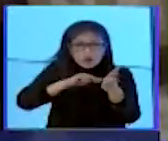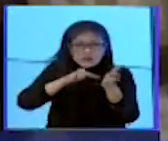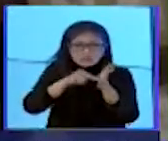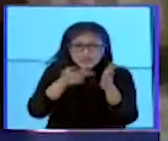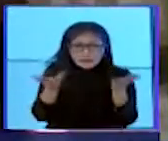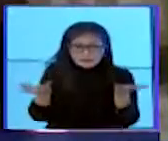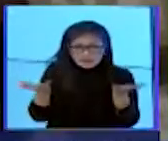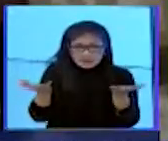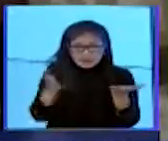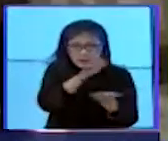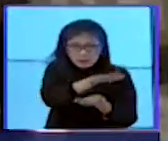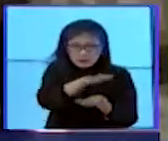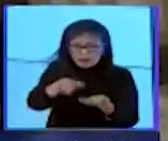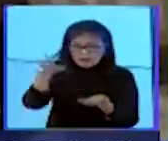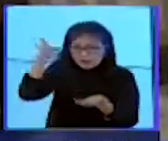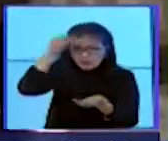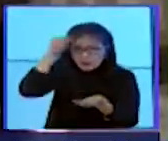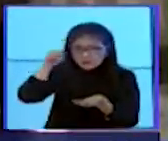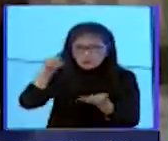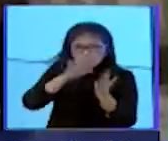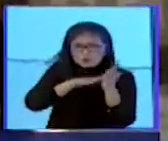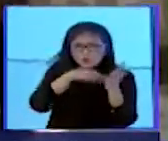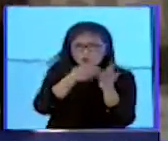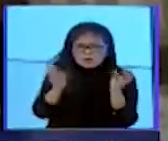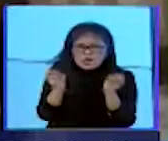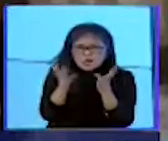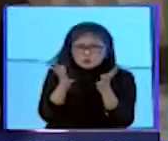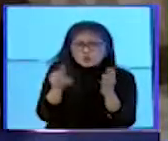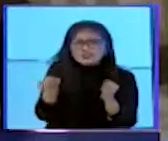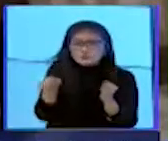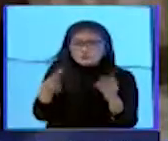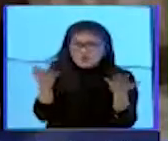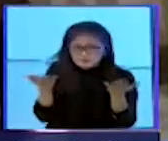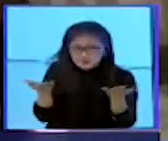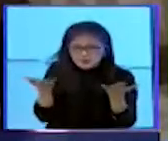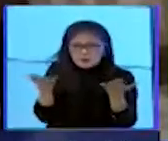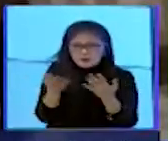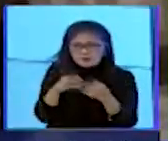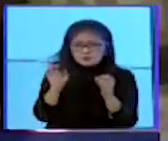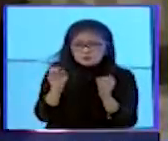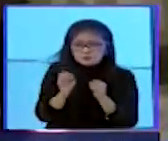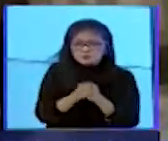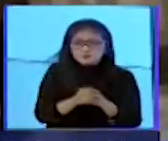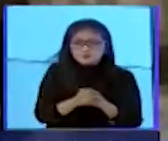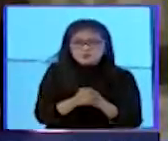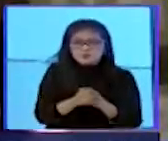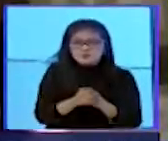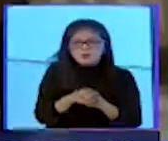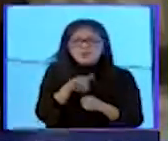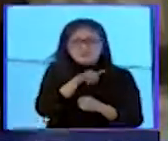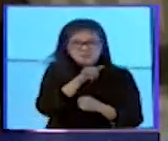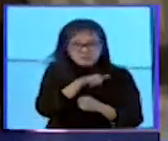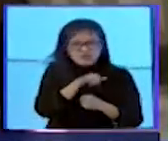apa sih sebenarnya kurikulum darurat penyederhanaannya seperti apa jadi jumlah durasik Apakah jumlah mata pelajaran ya Iya jadi misalnya kalau